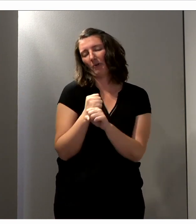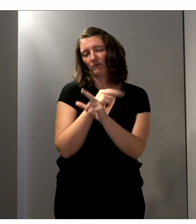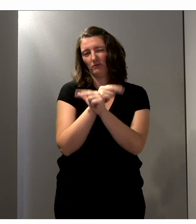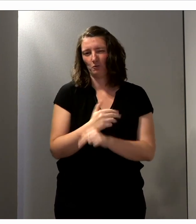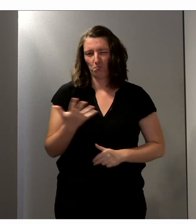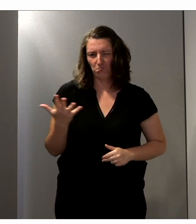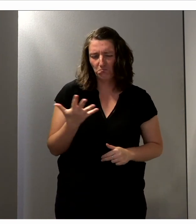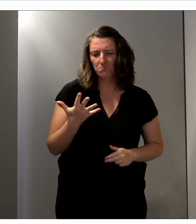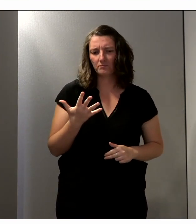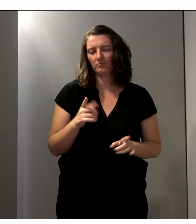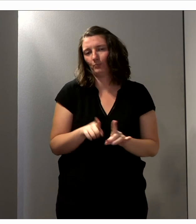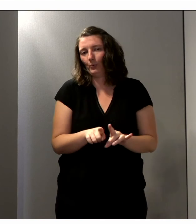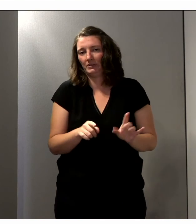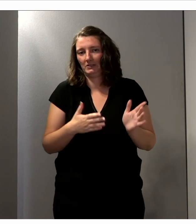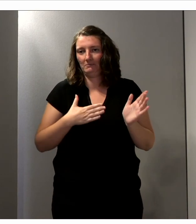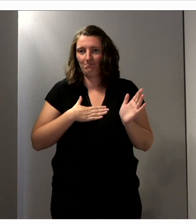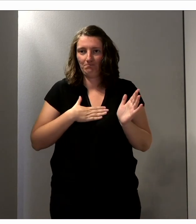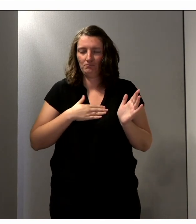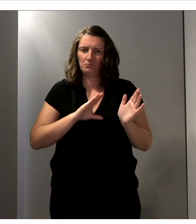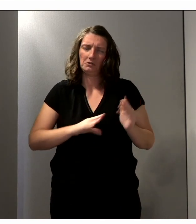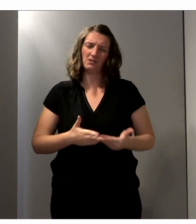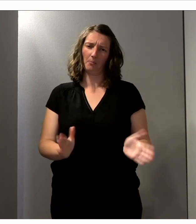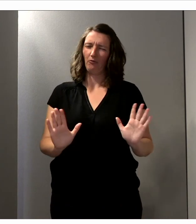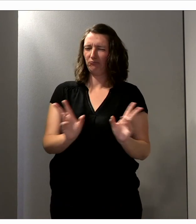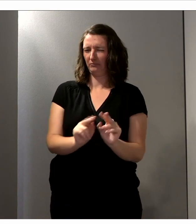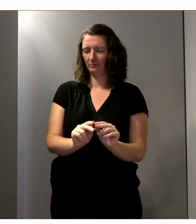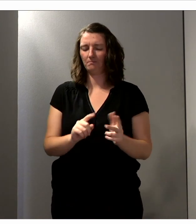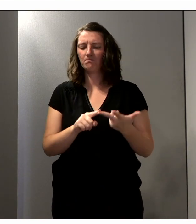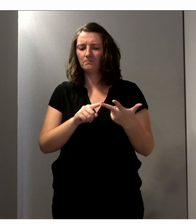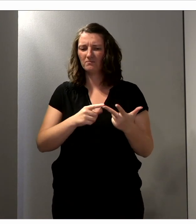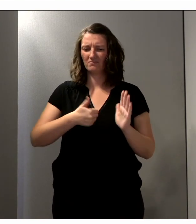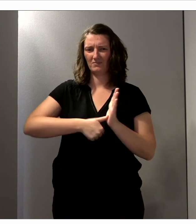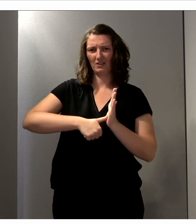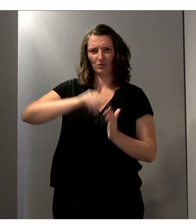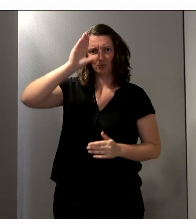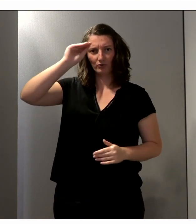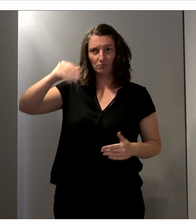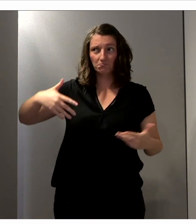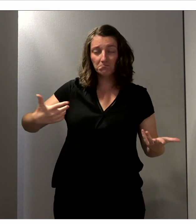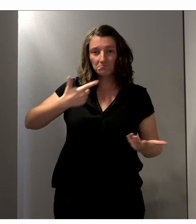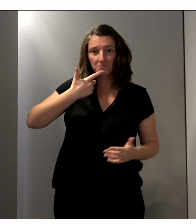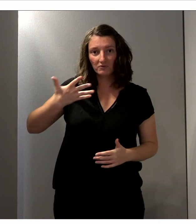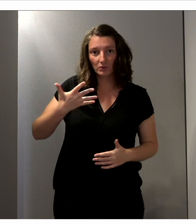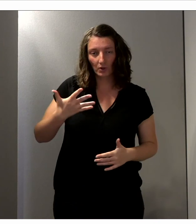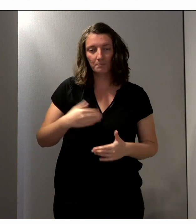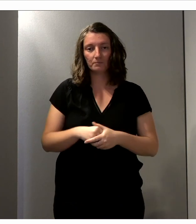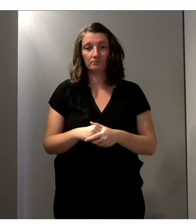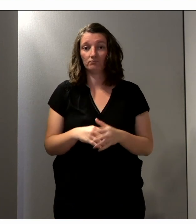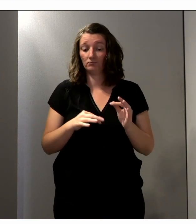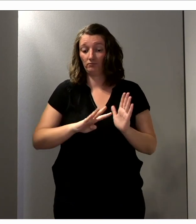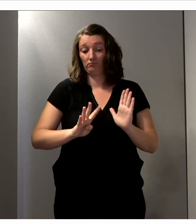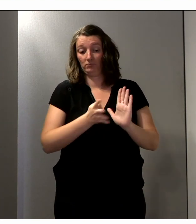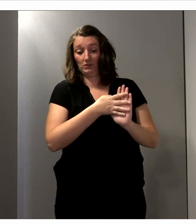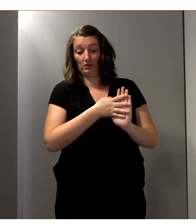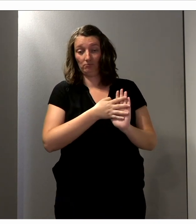mots et pour faire simple, l'identité professionnelle, ce sont les caractéristiques acquises et